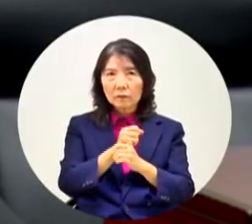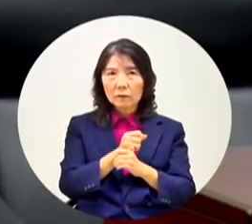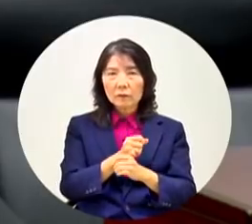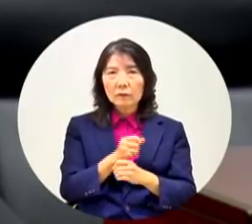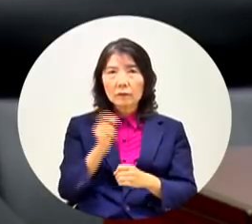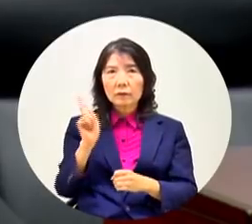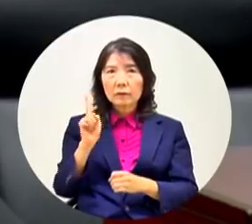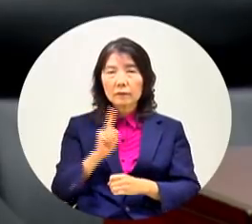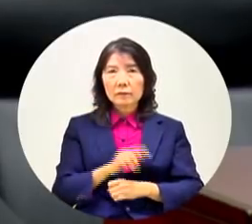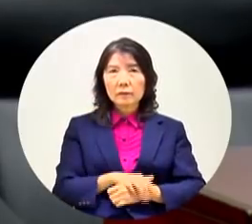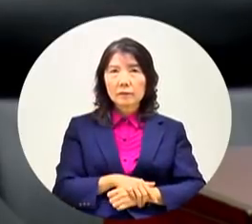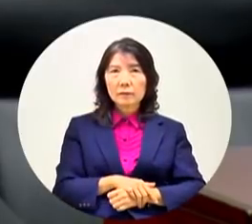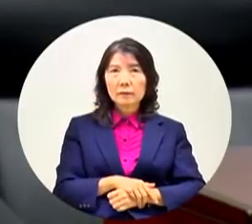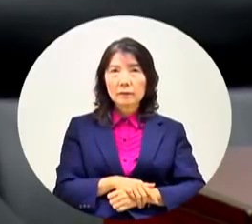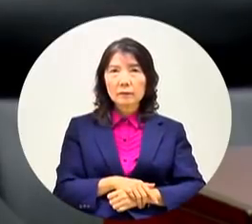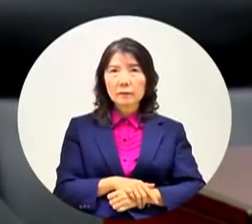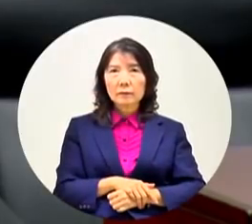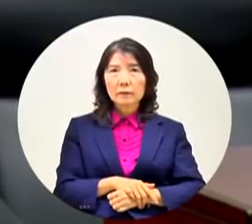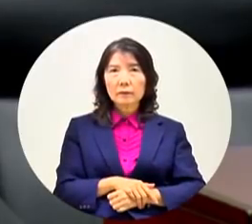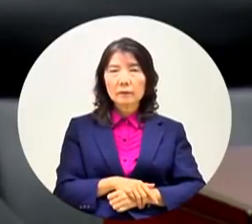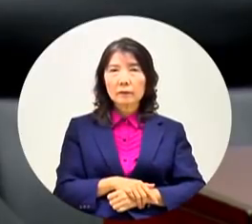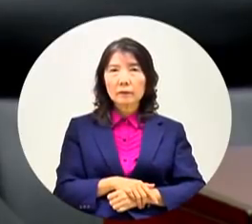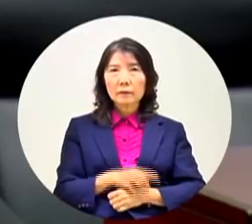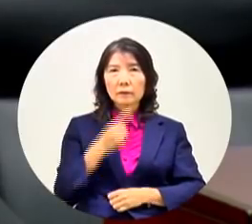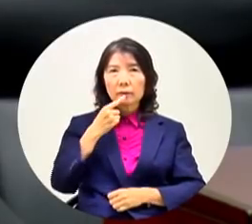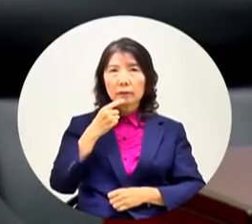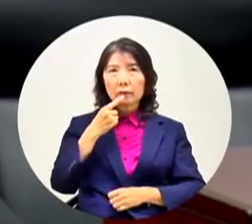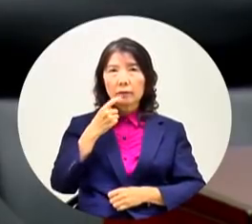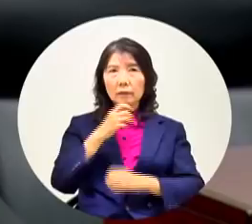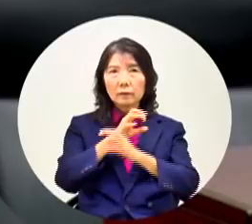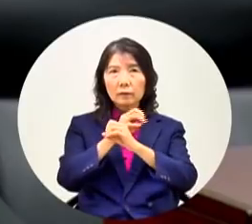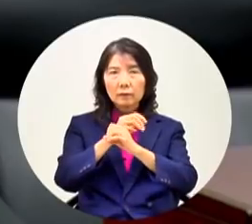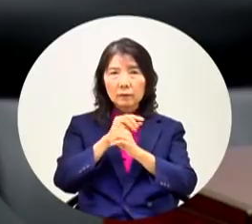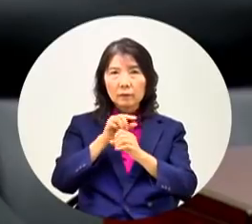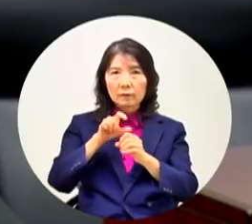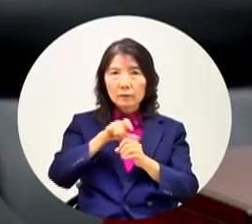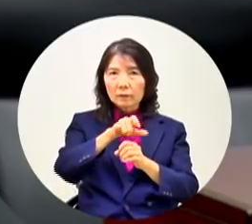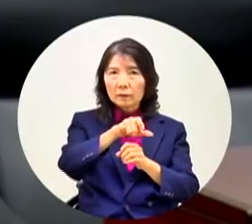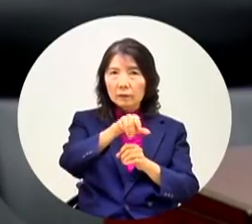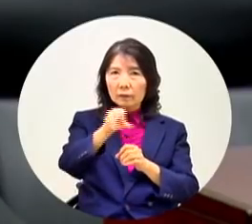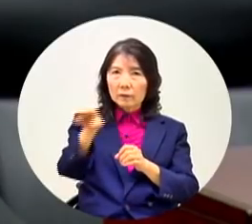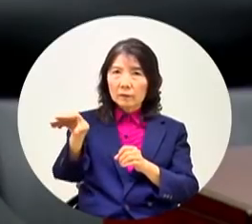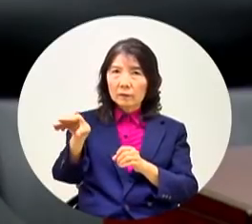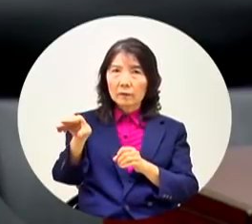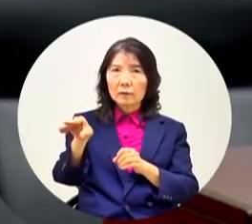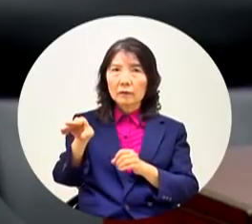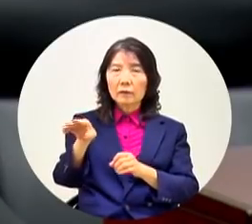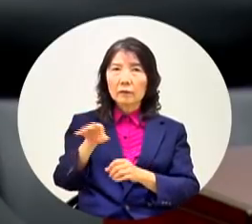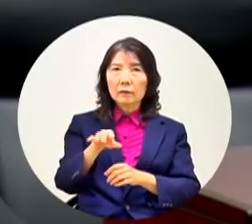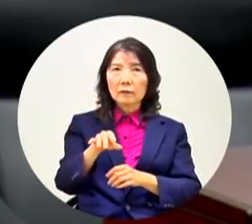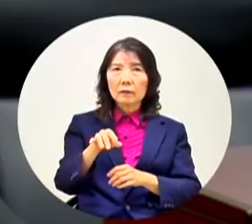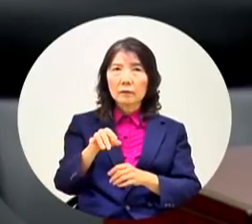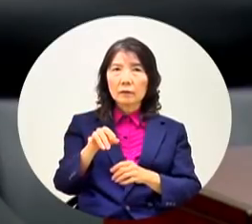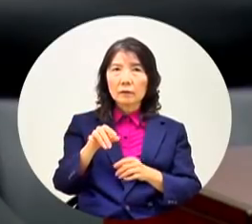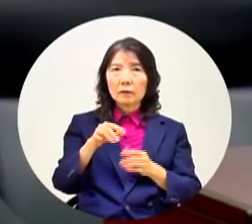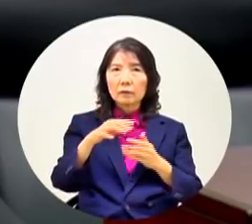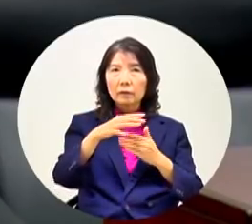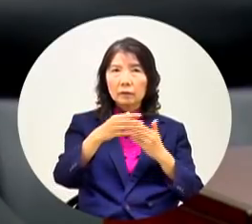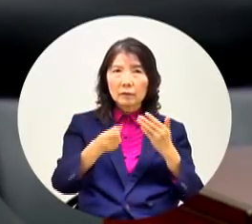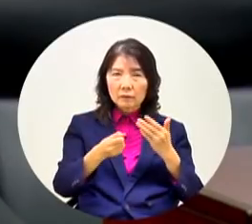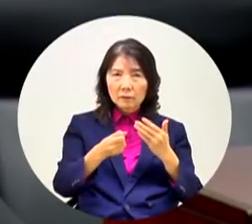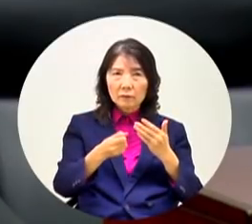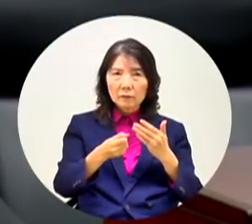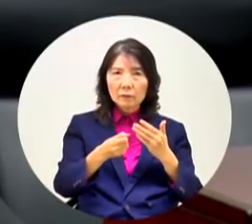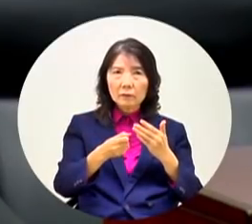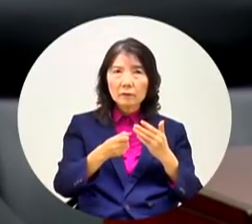讲，咱的红灯右转。其实红灯右转是法规上要受到处